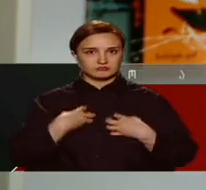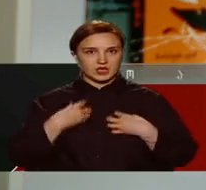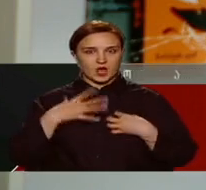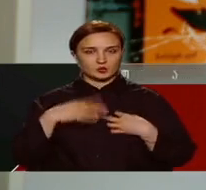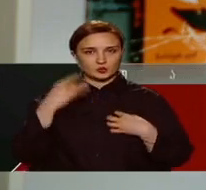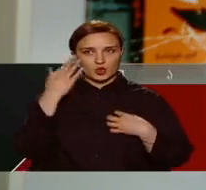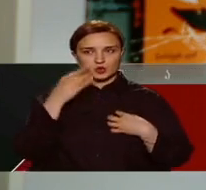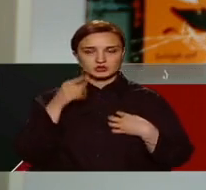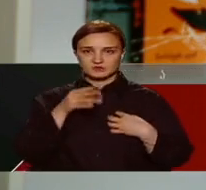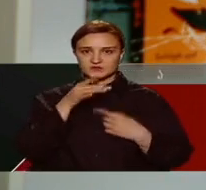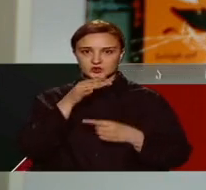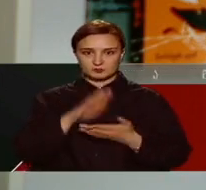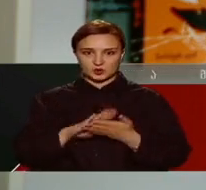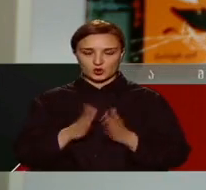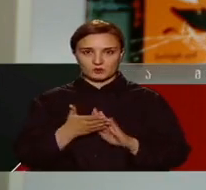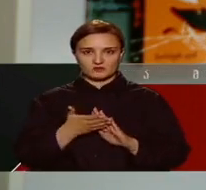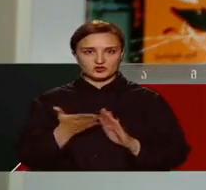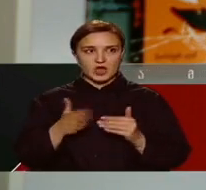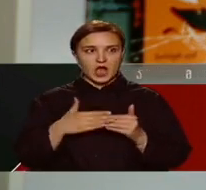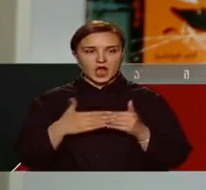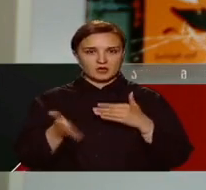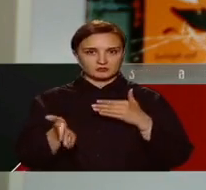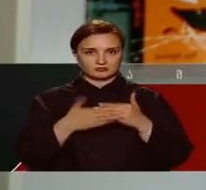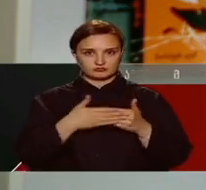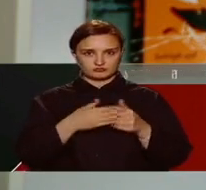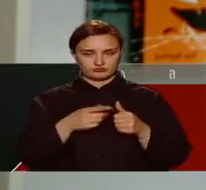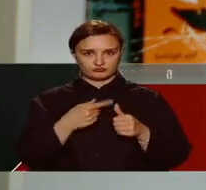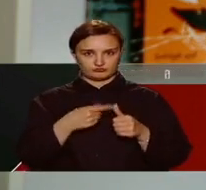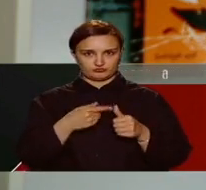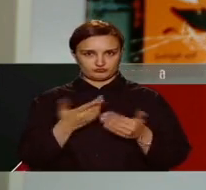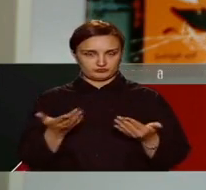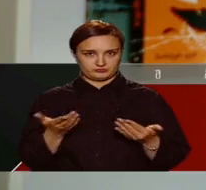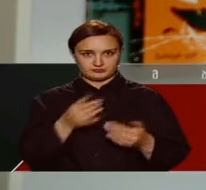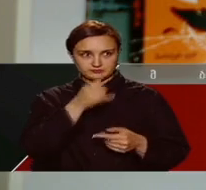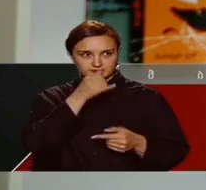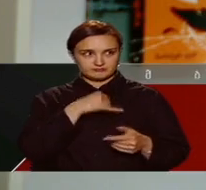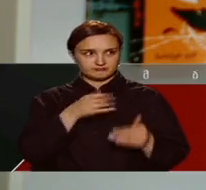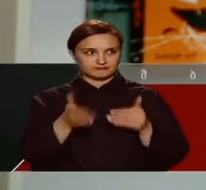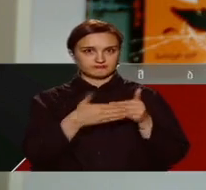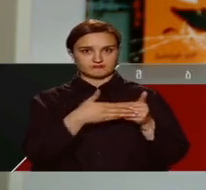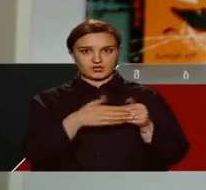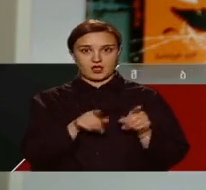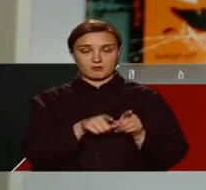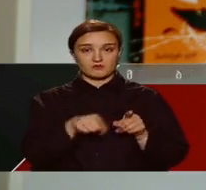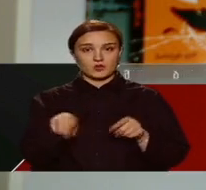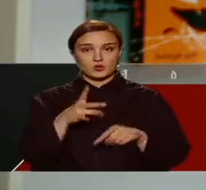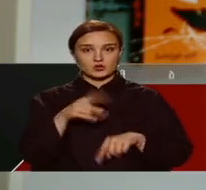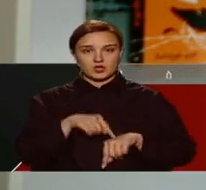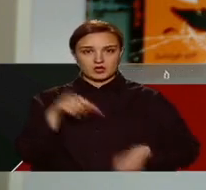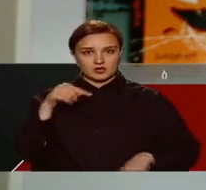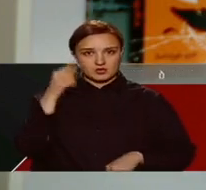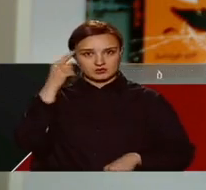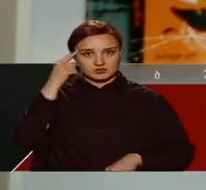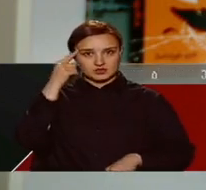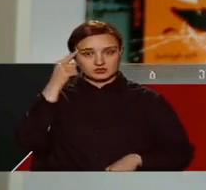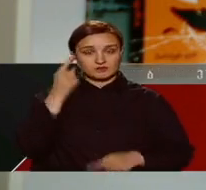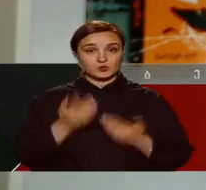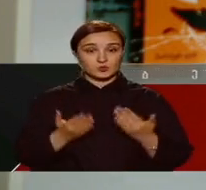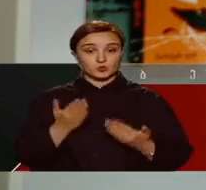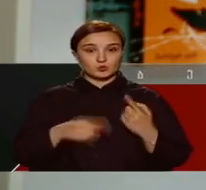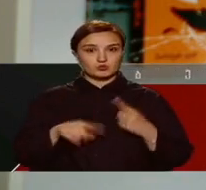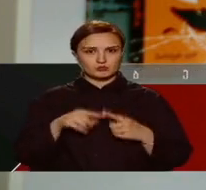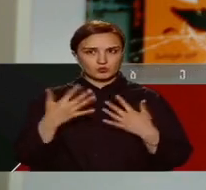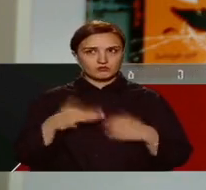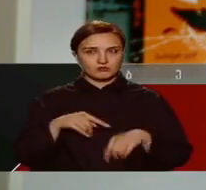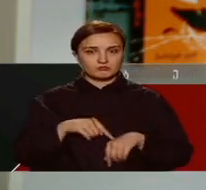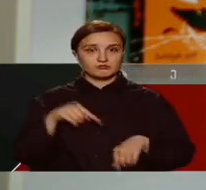პირობებში ფაქტობრივად კარი დაგვიკეტეს ევროპისკენ. Ეს საკვაკ მეგონი გასაზრებელი პირველ რიგში. თუ ამას გავიაზრებ,